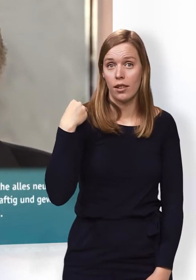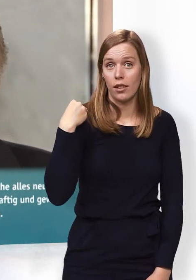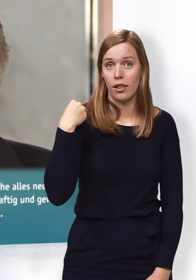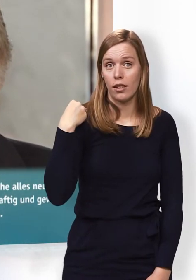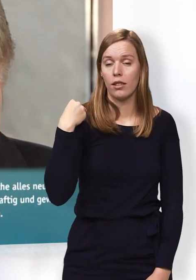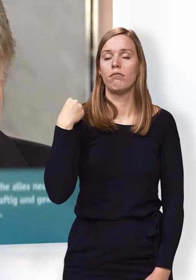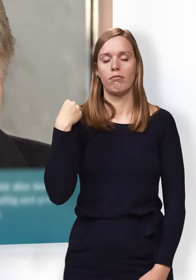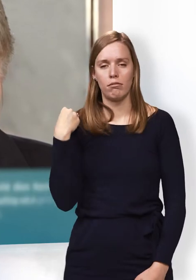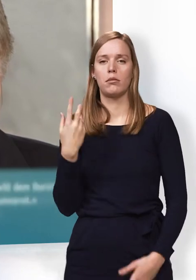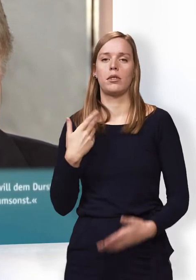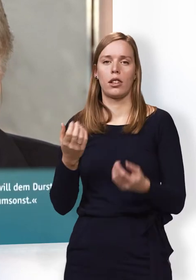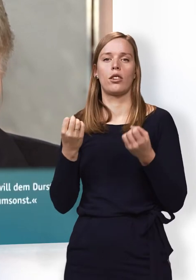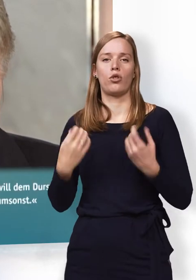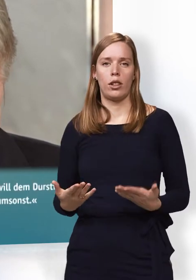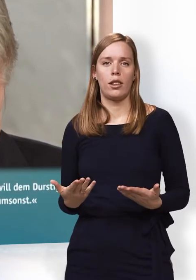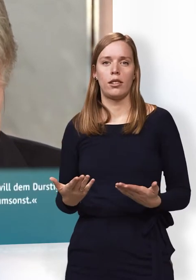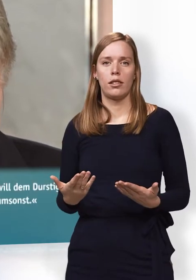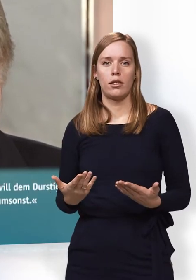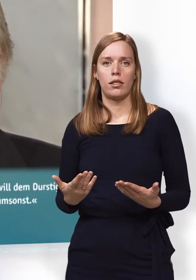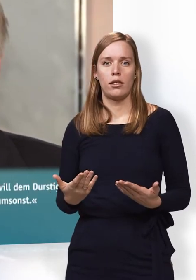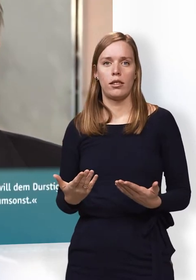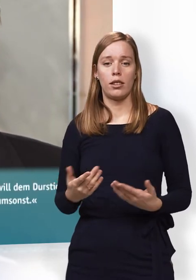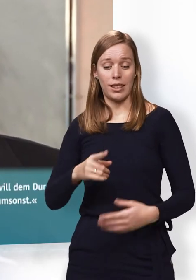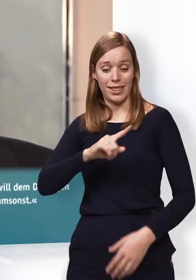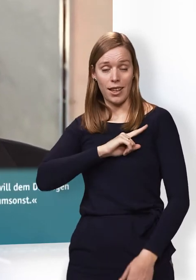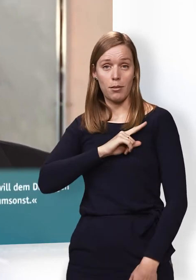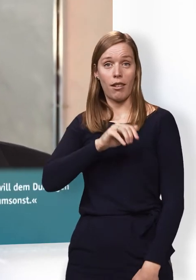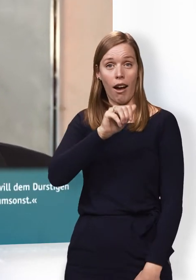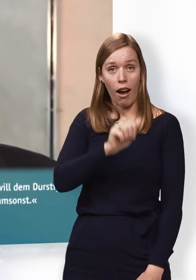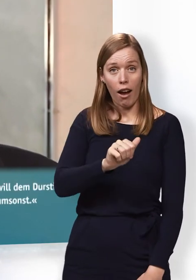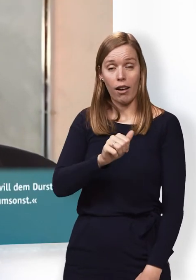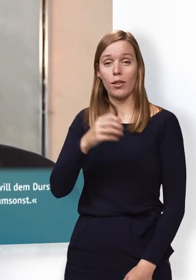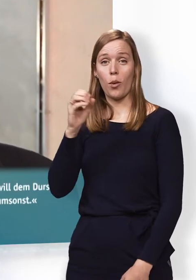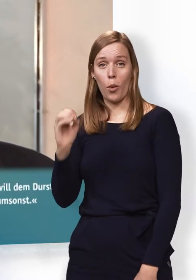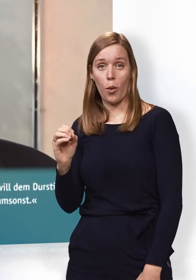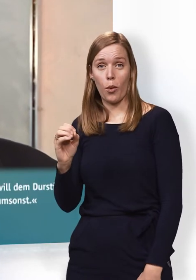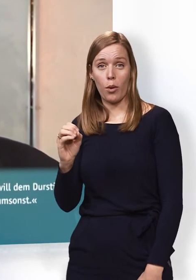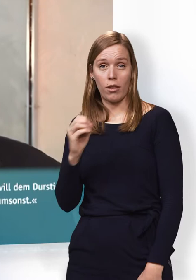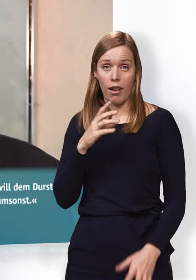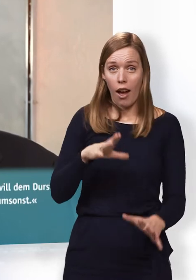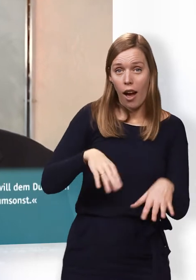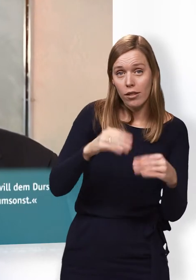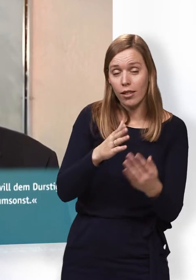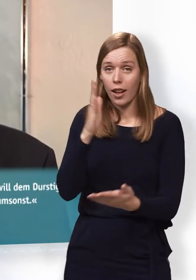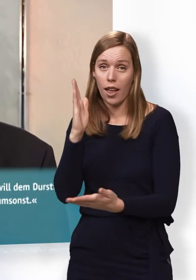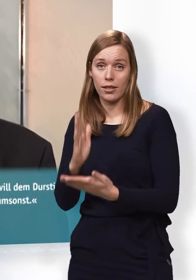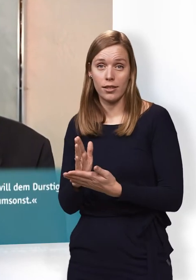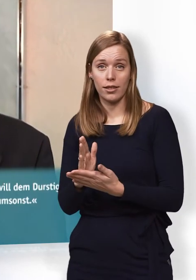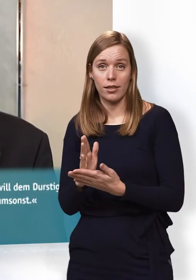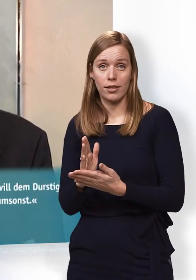Es ist geschehen. Ich bin das A und das O, der Anfang und das